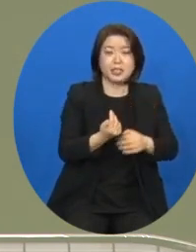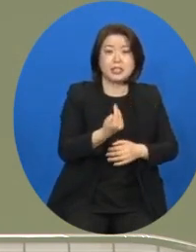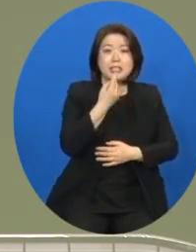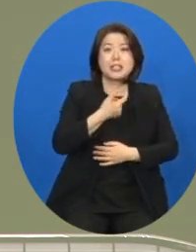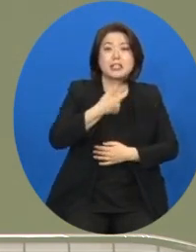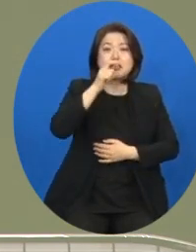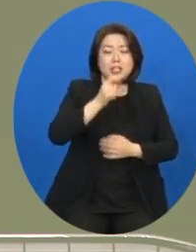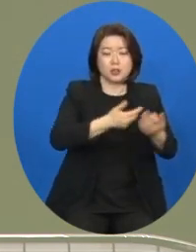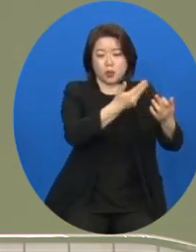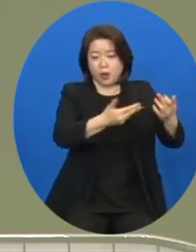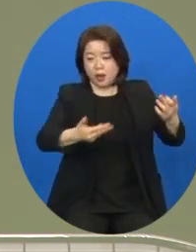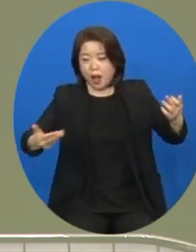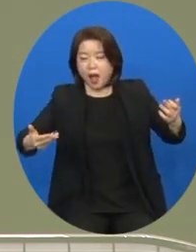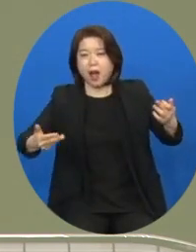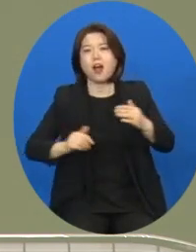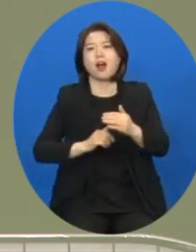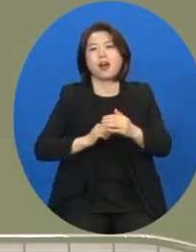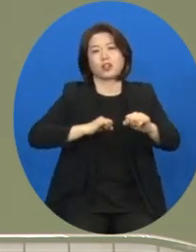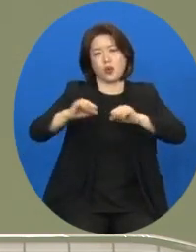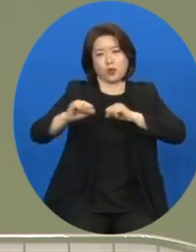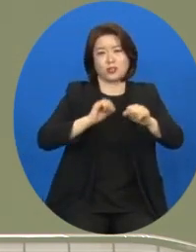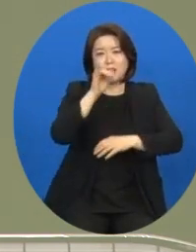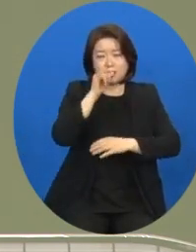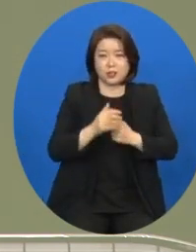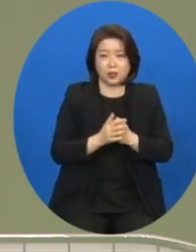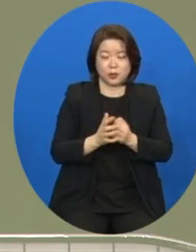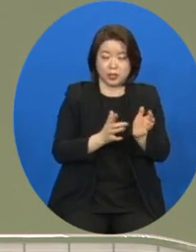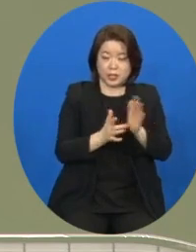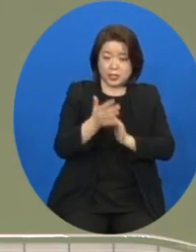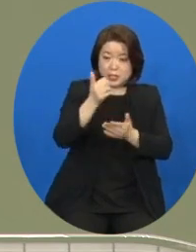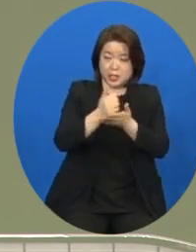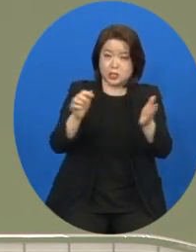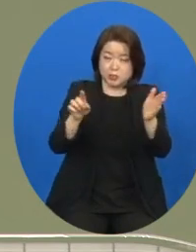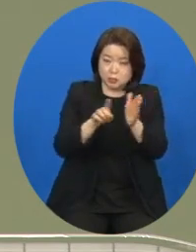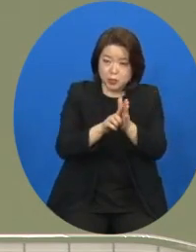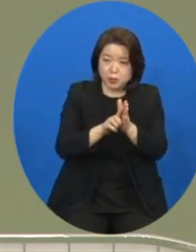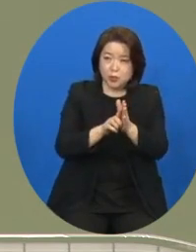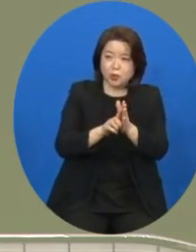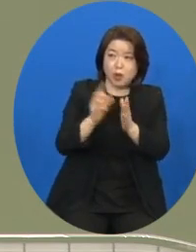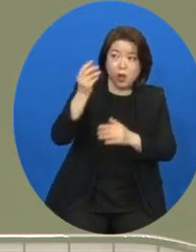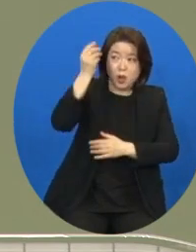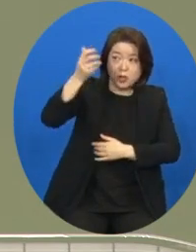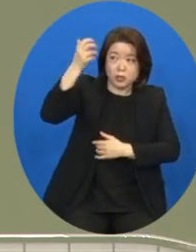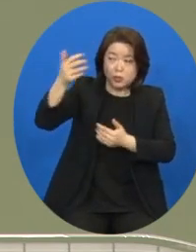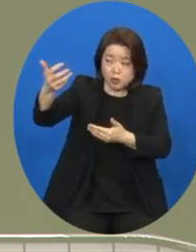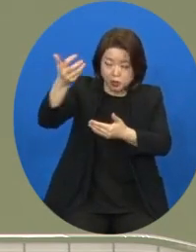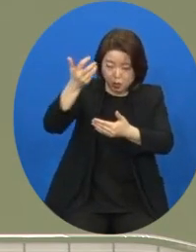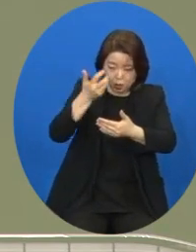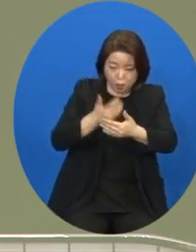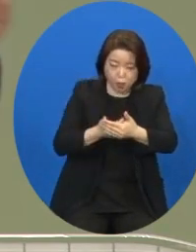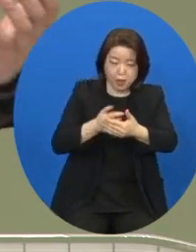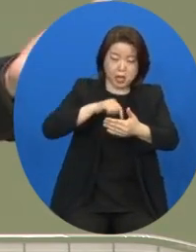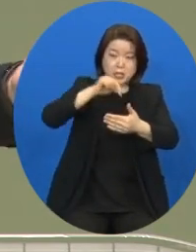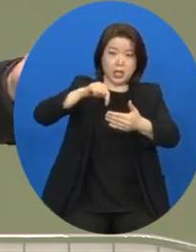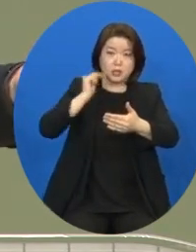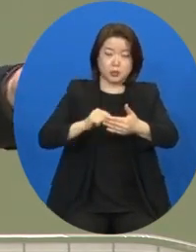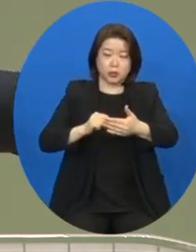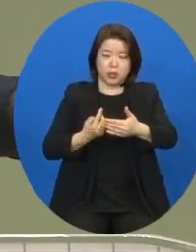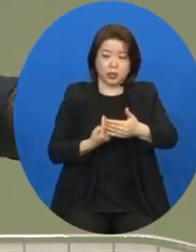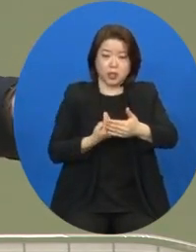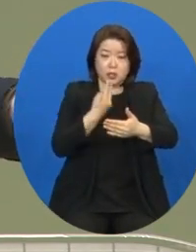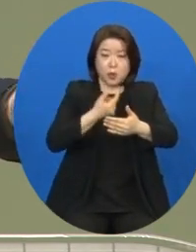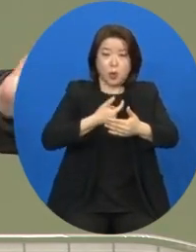겁니다. 예수님을 믿고 성령을 받으면 그 속에서 생수의 강이 흘러나오는